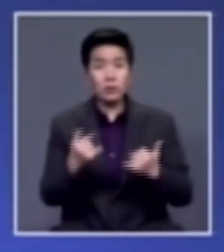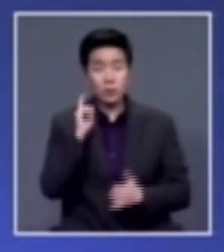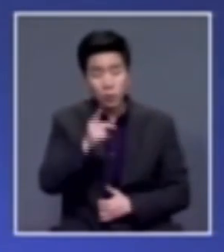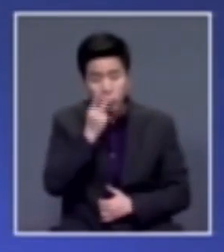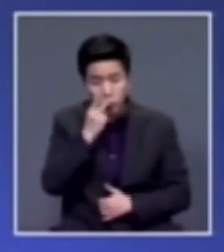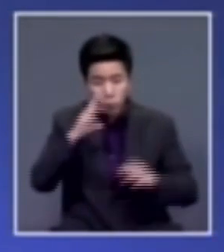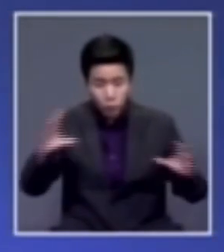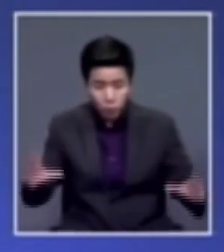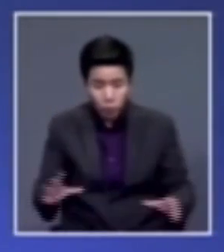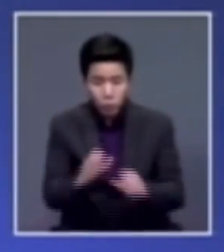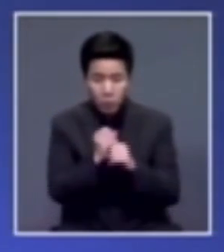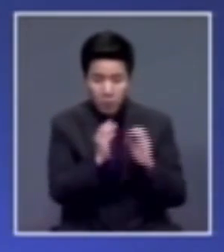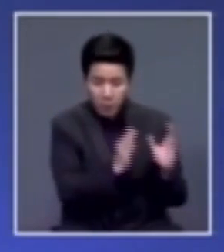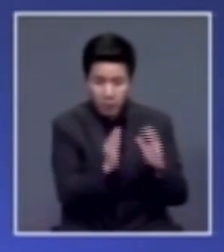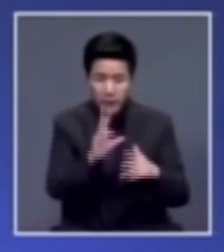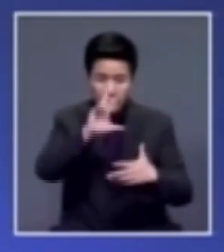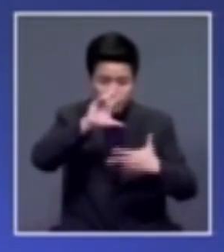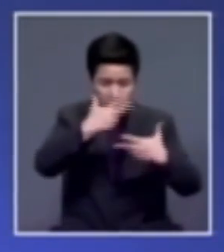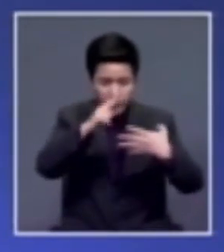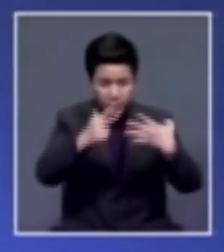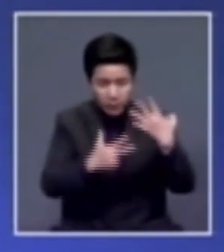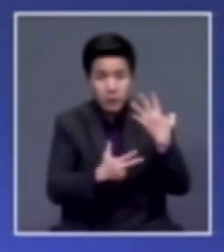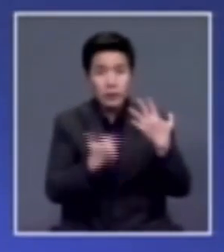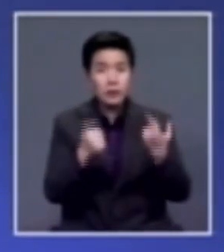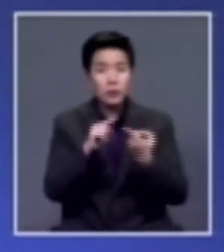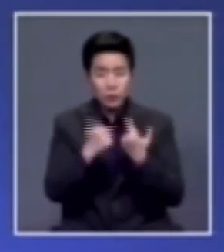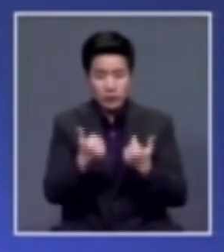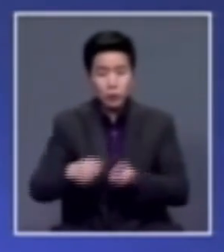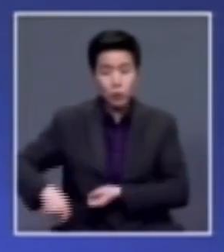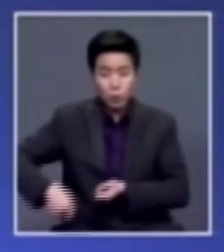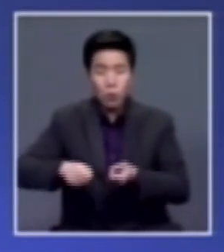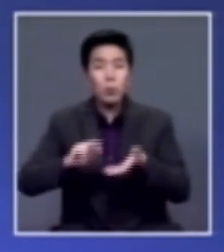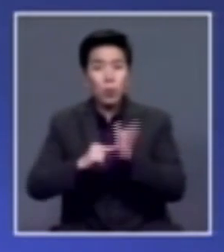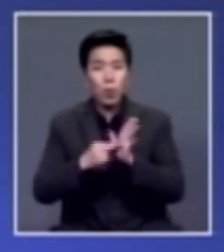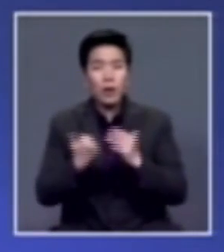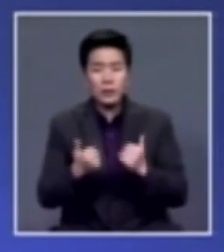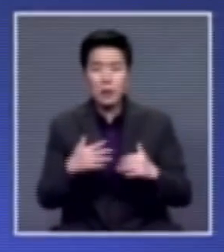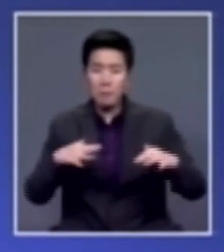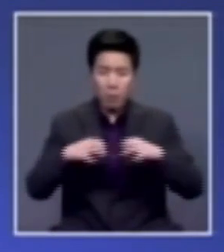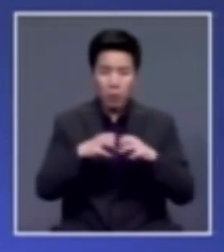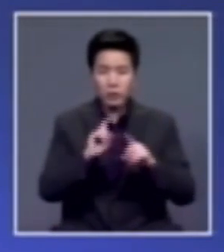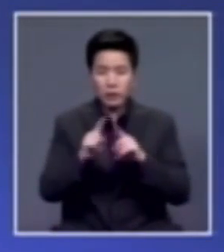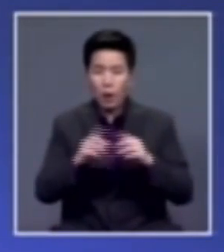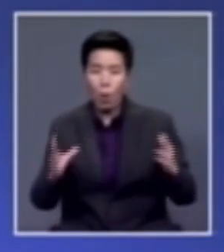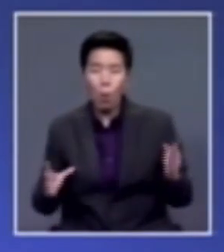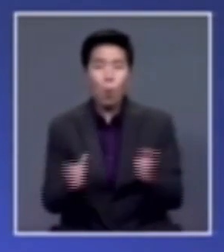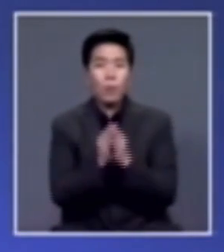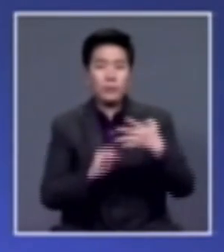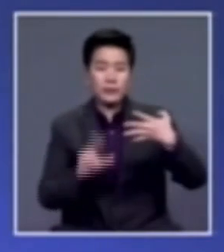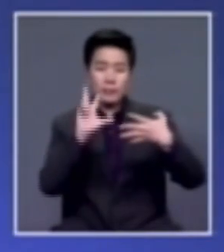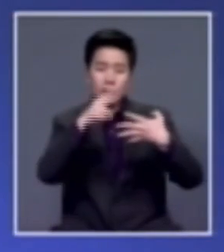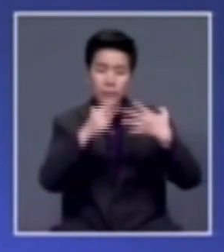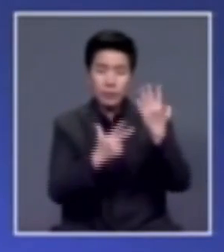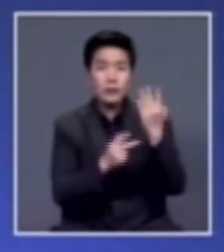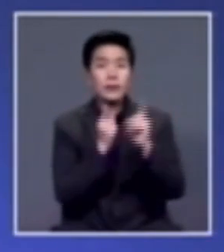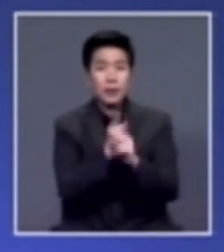ในช่วงรายไตรมาสนะครับผมเพราะนั้นสงกรานต์นี้ผมก็ถือว่าการสูญเสียนั้นไปรวมอยู่ในรายไตรมาสนะครับเพ